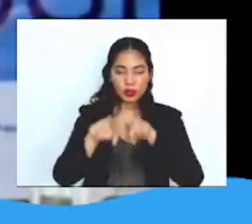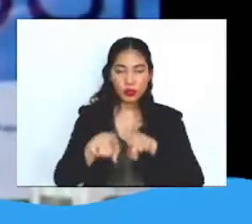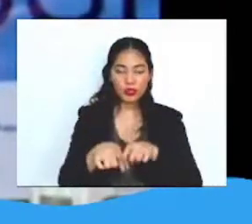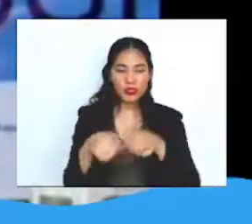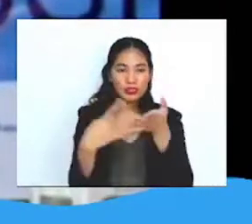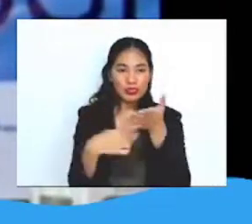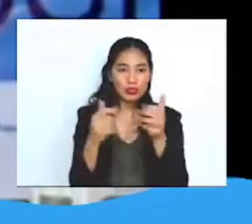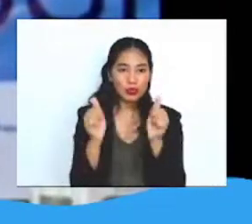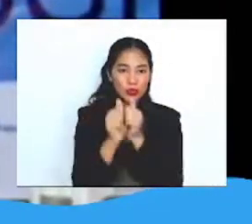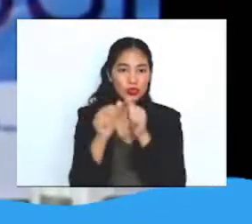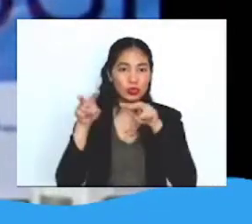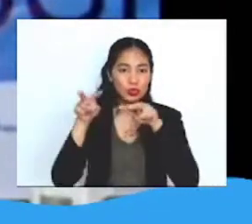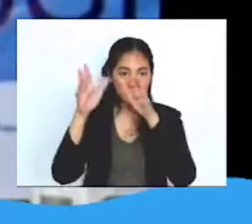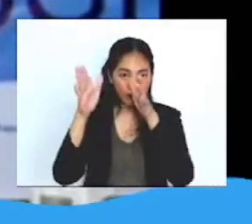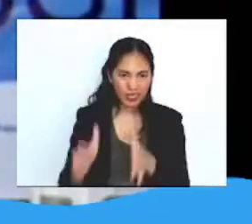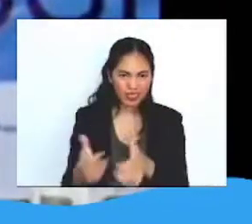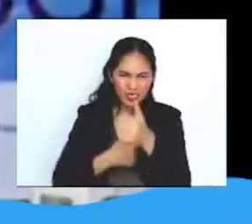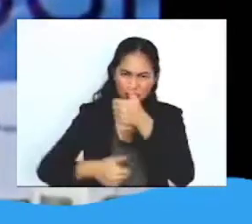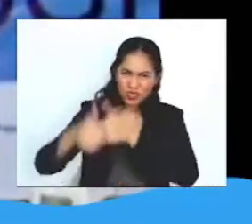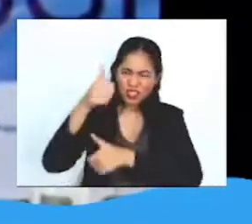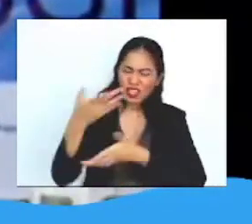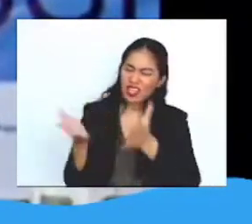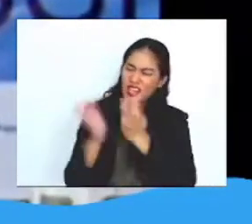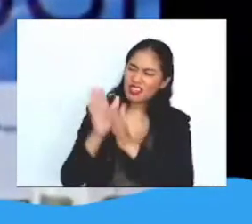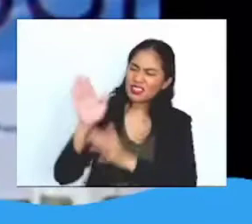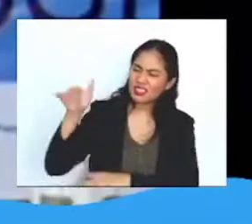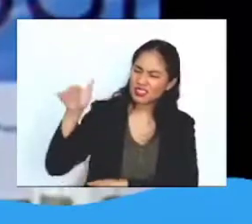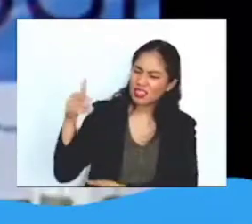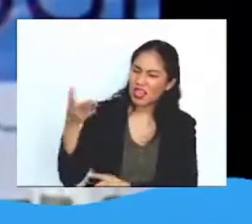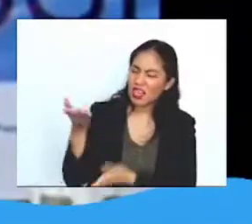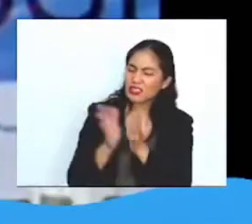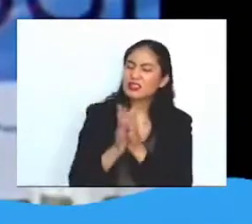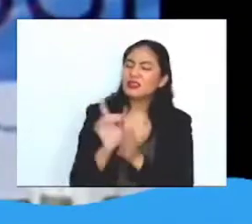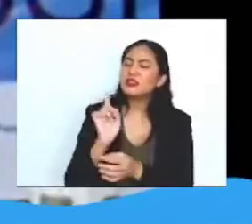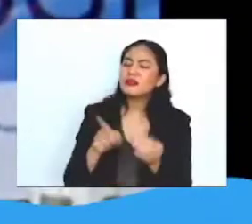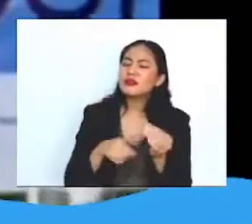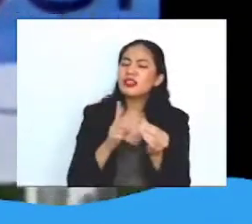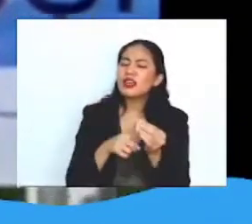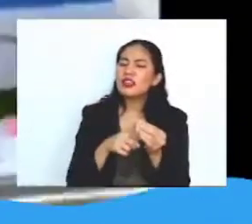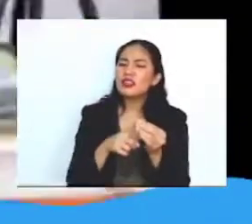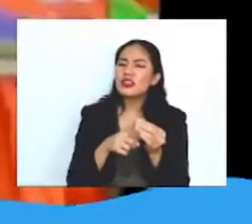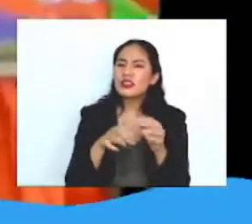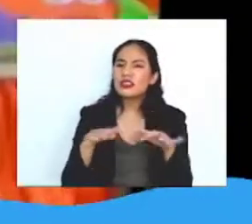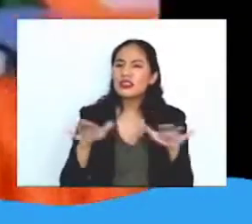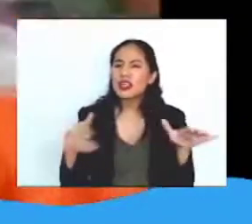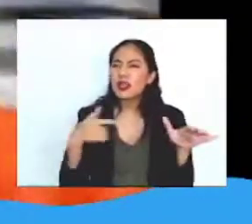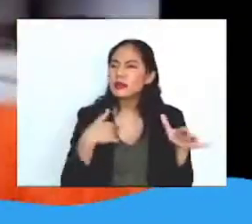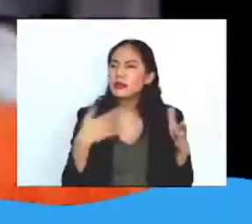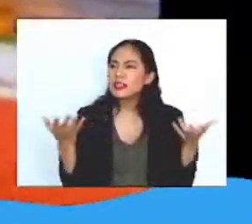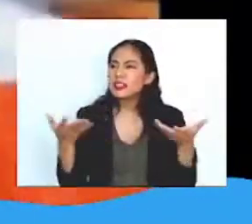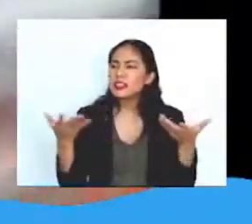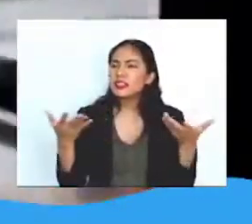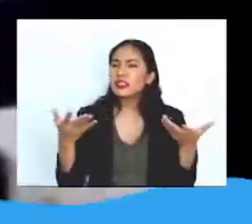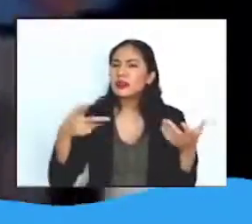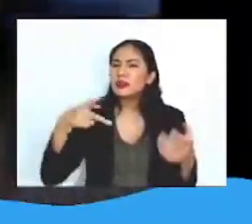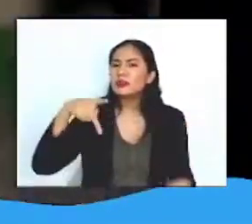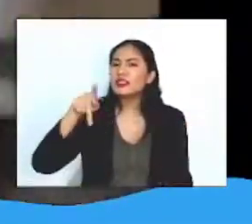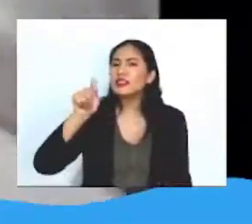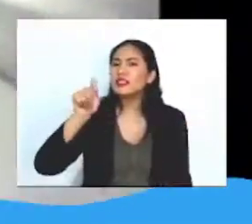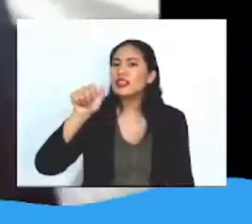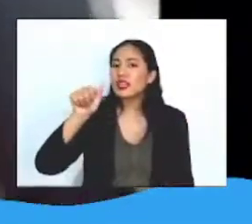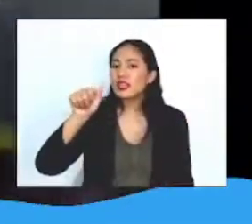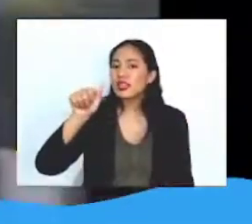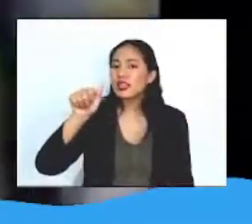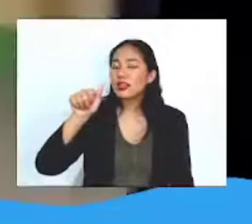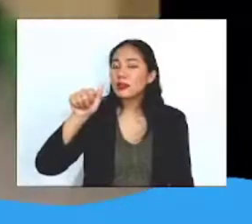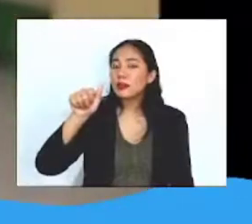po yung mga bata? Andito po yung Pangulo ngayon ng PTA. Talagang halimbawa ng